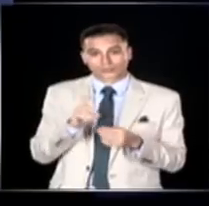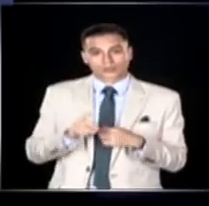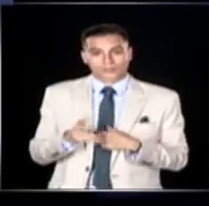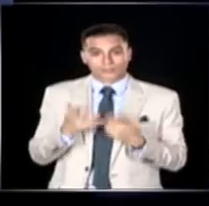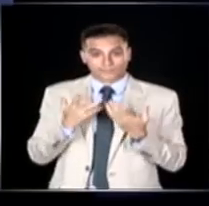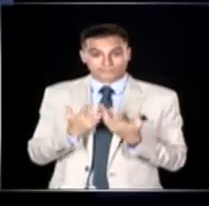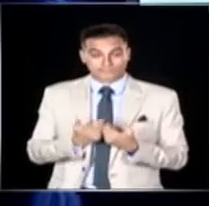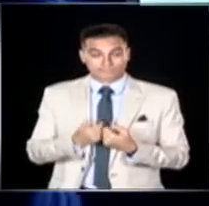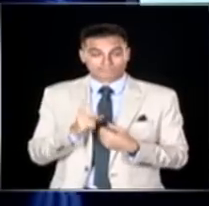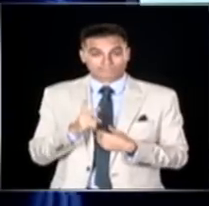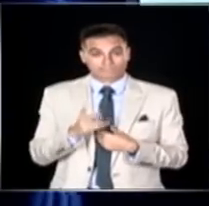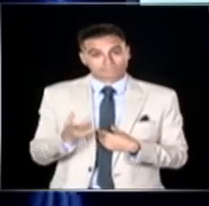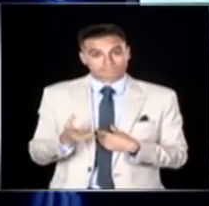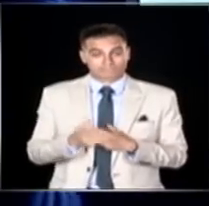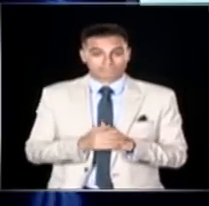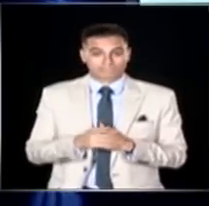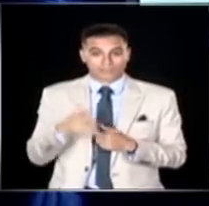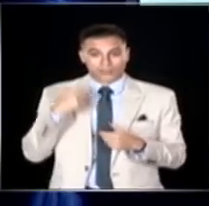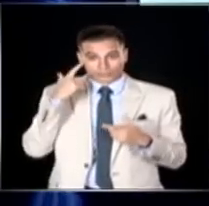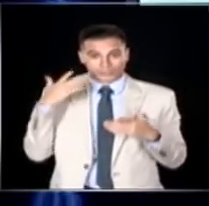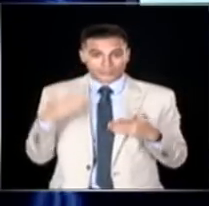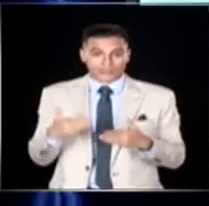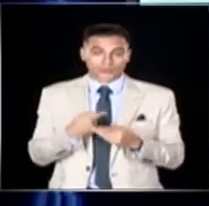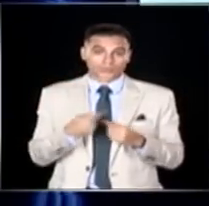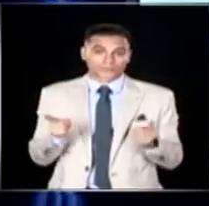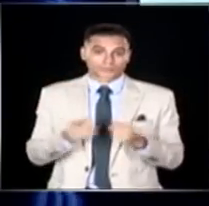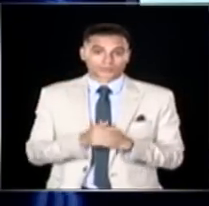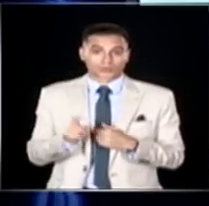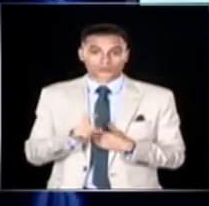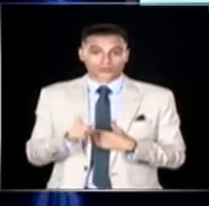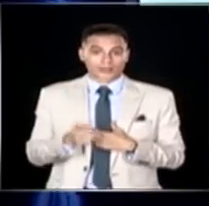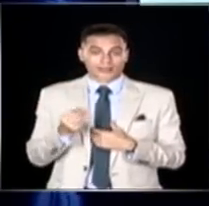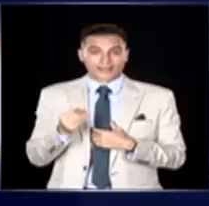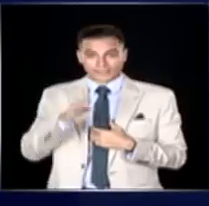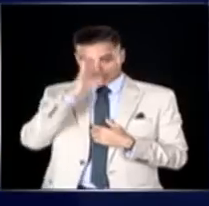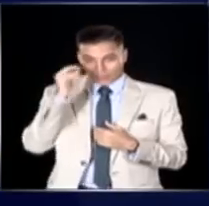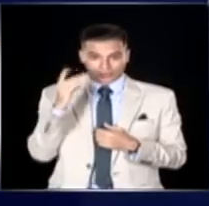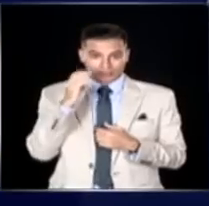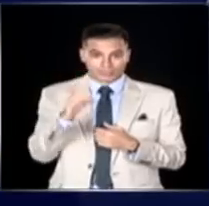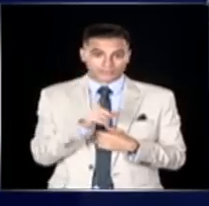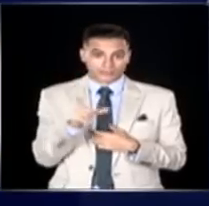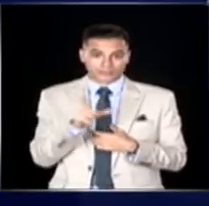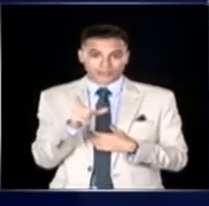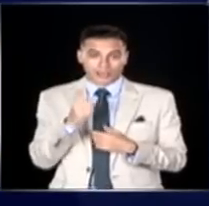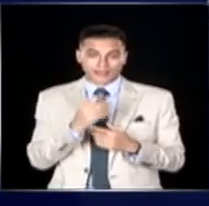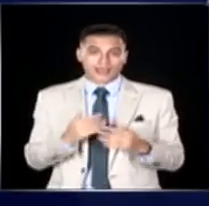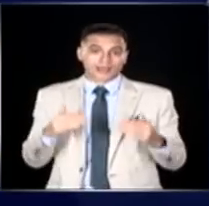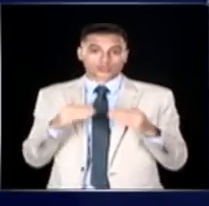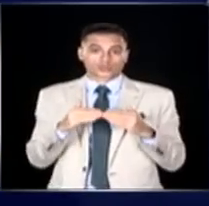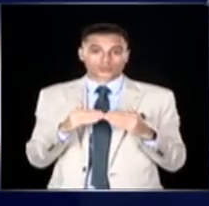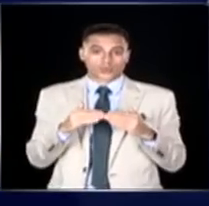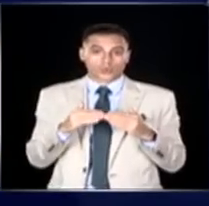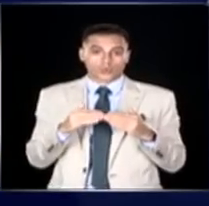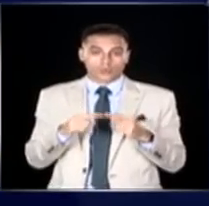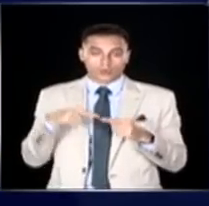ذهنية. قدرات ذهنية، محتاجين تركزوا إن شاء الله. سؤال ب30 نقطة، لو الإجابة صح اتعادلتوا